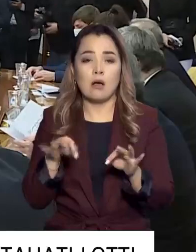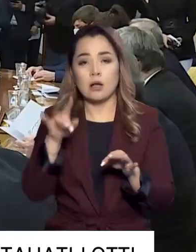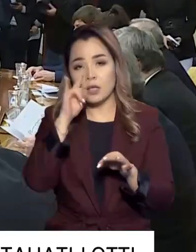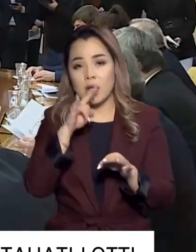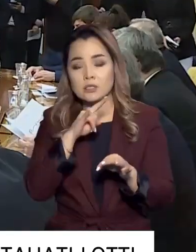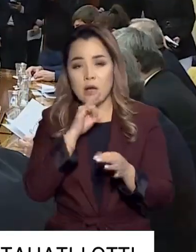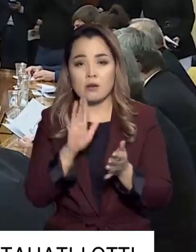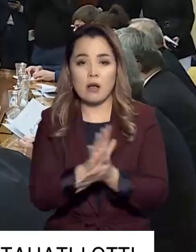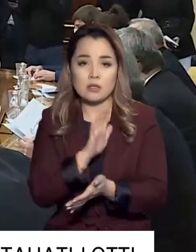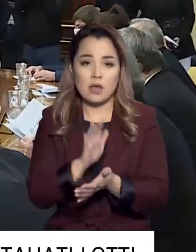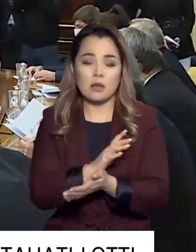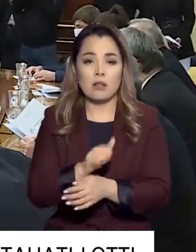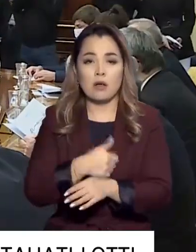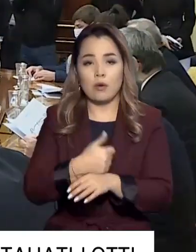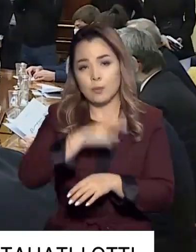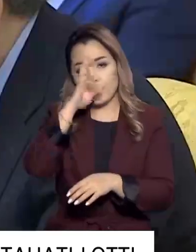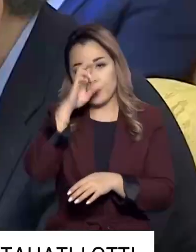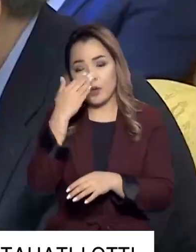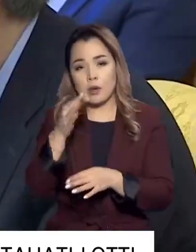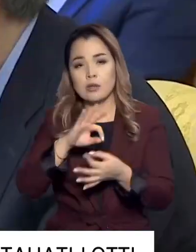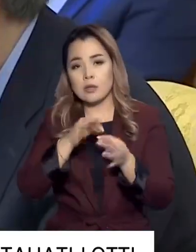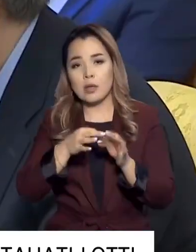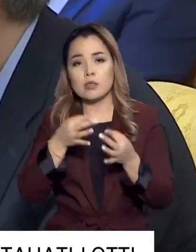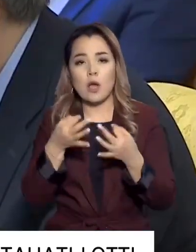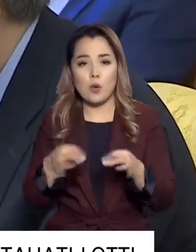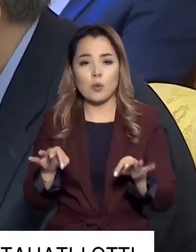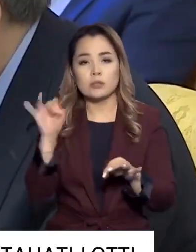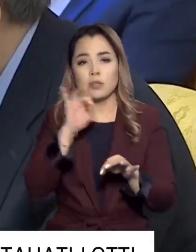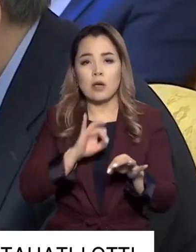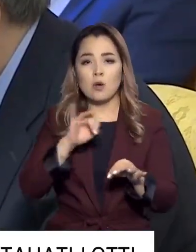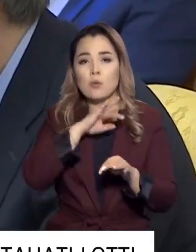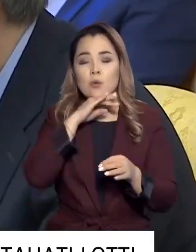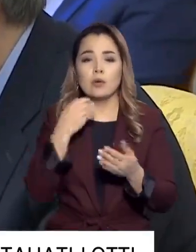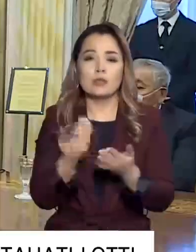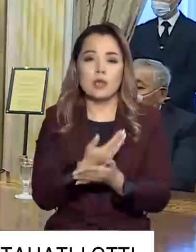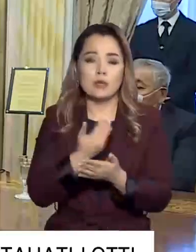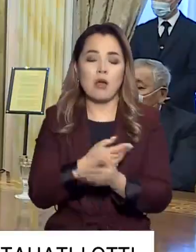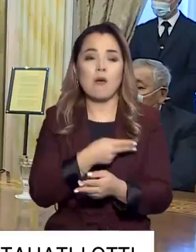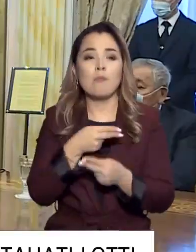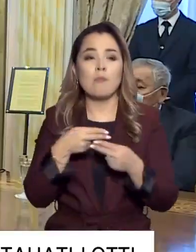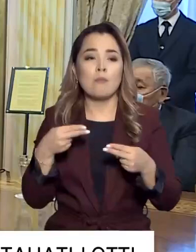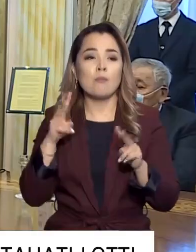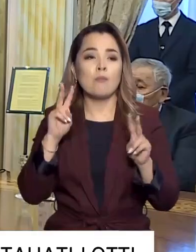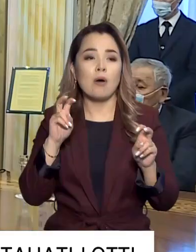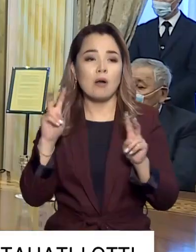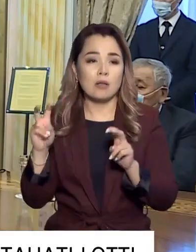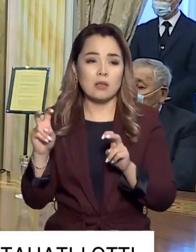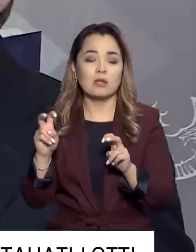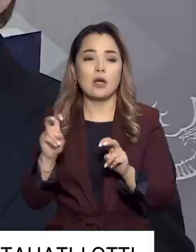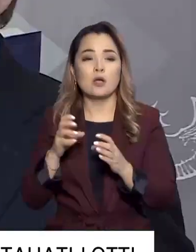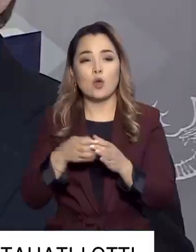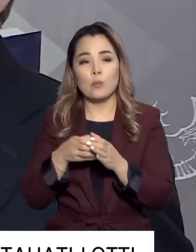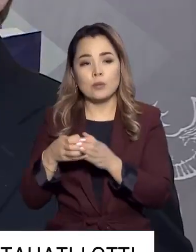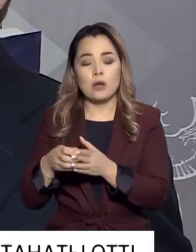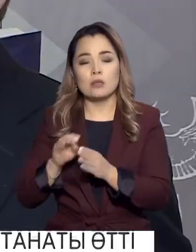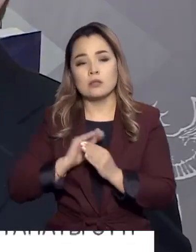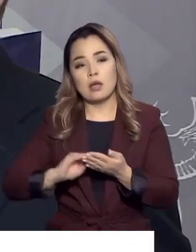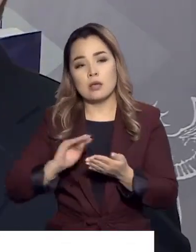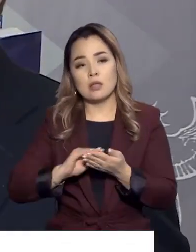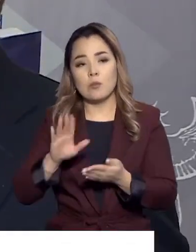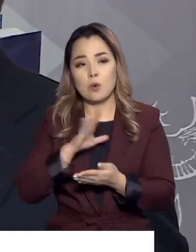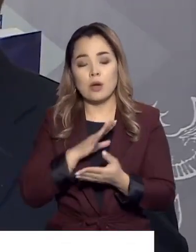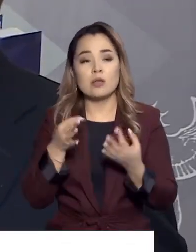жарияланған елбасының тұлғалық қырлары мен тәуелсіздік тарихынан сыр шертетін мақалалар топтастырылған. Егемен